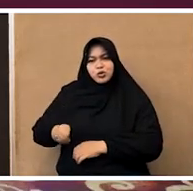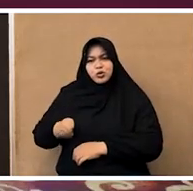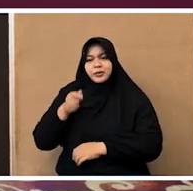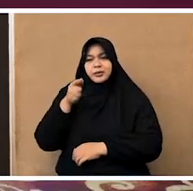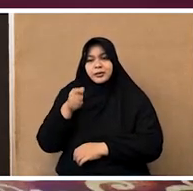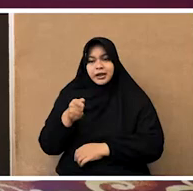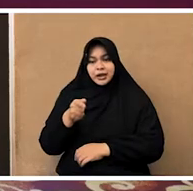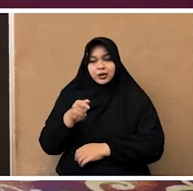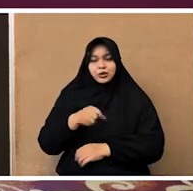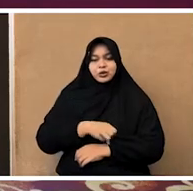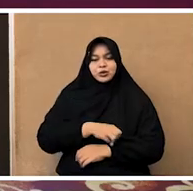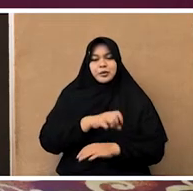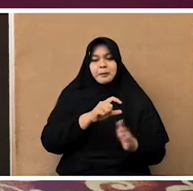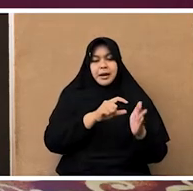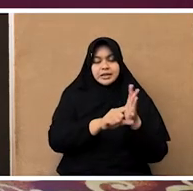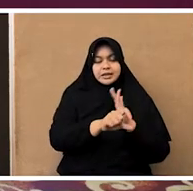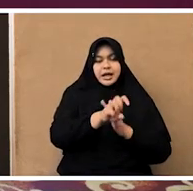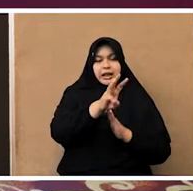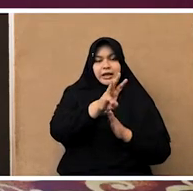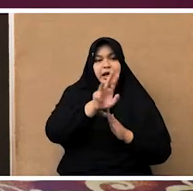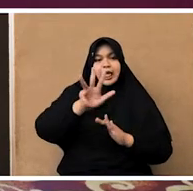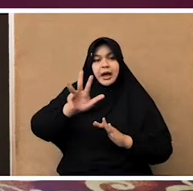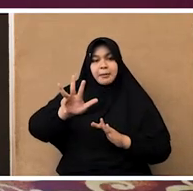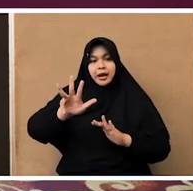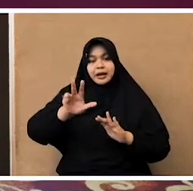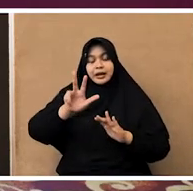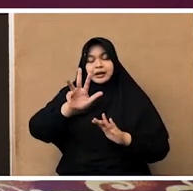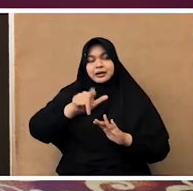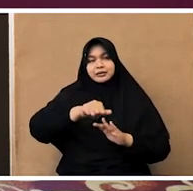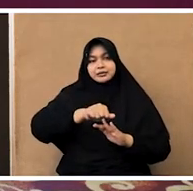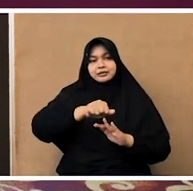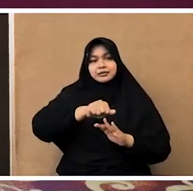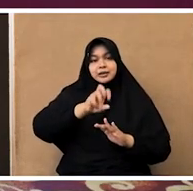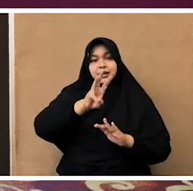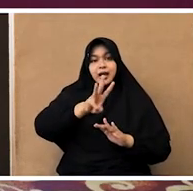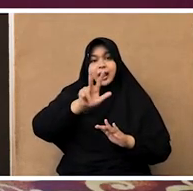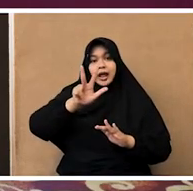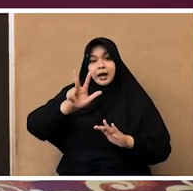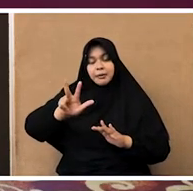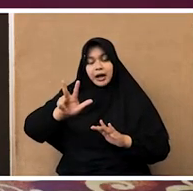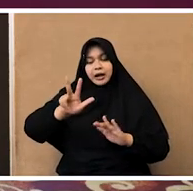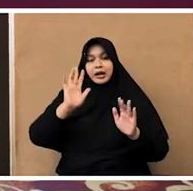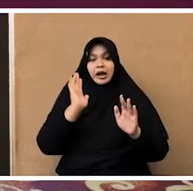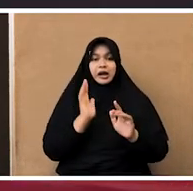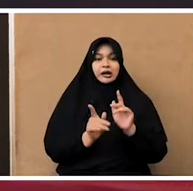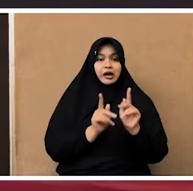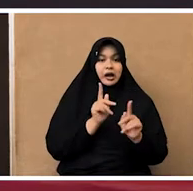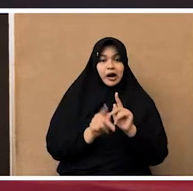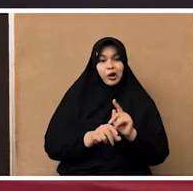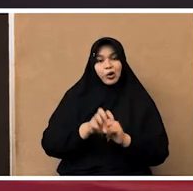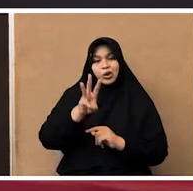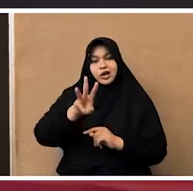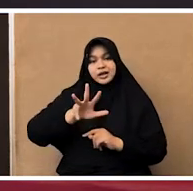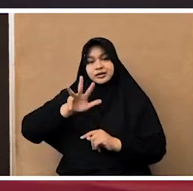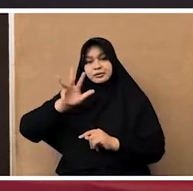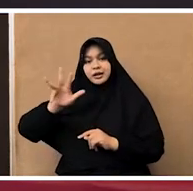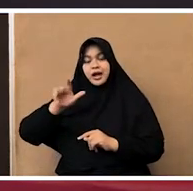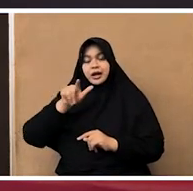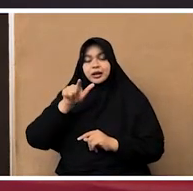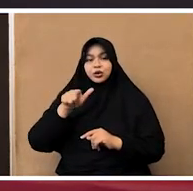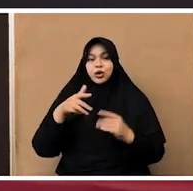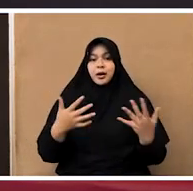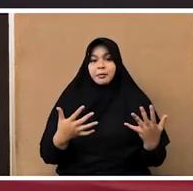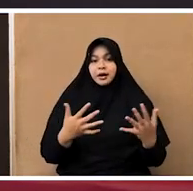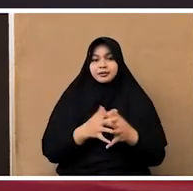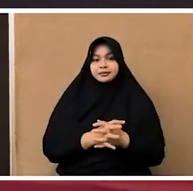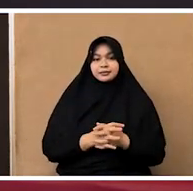38 kalau 39 nah ini berbeda Jadi kalau 39 itu adalah dia apa